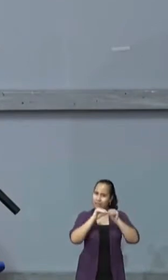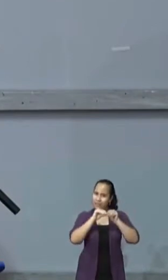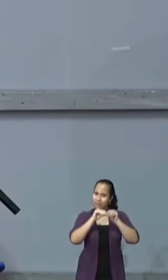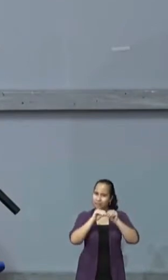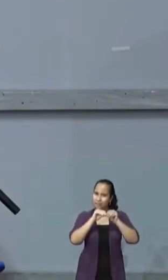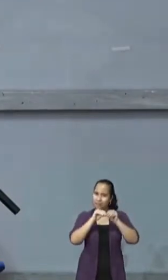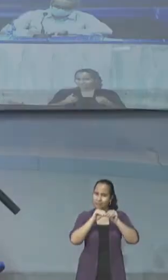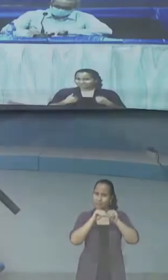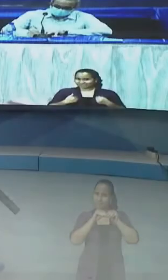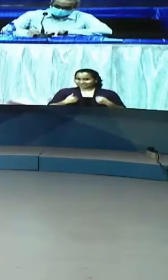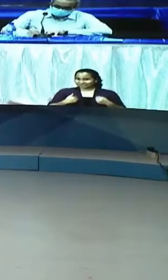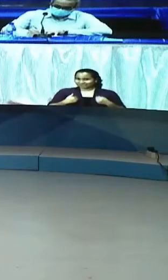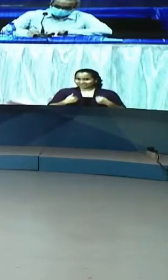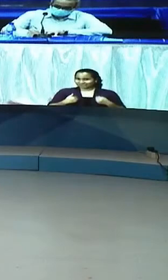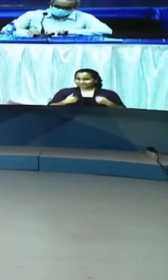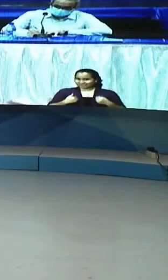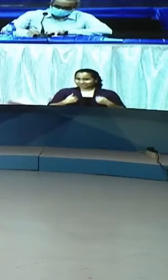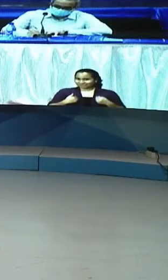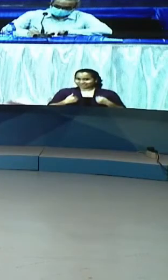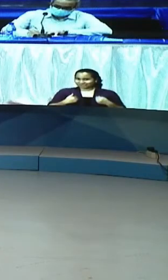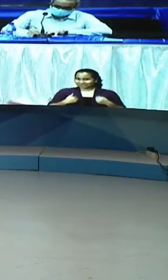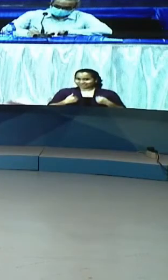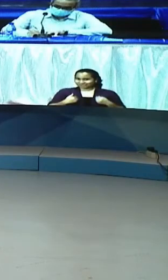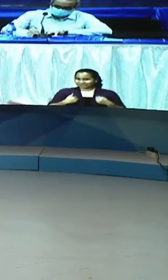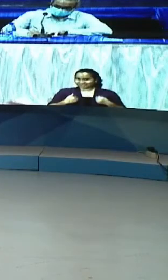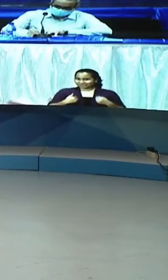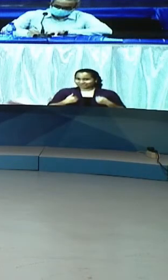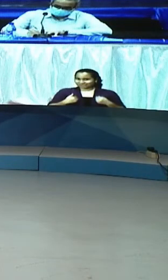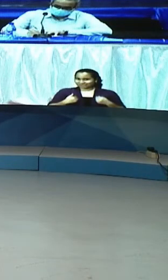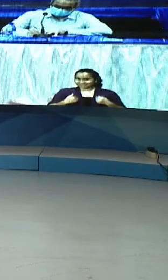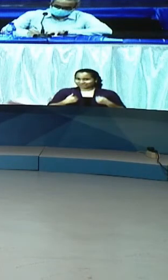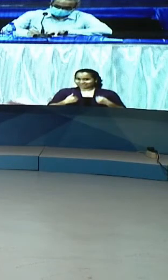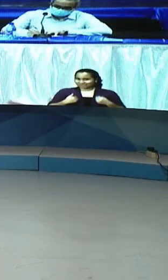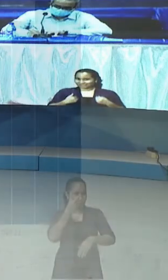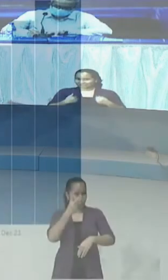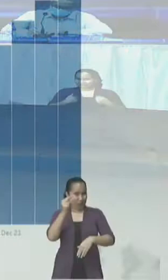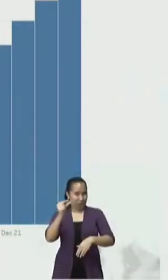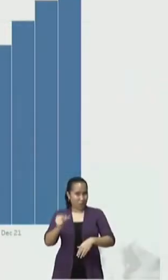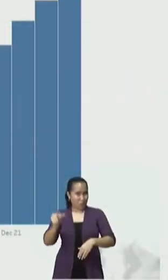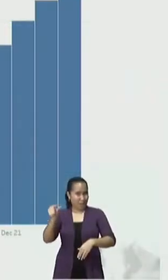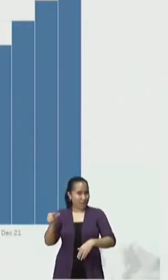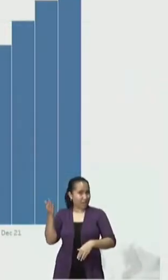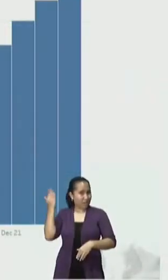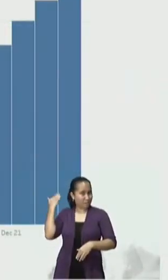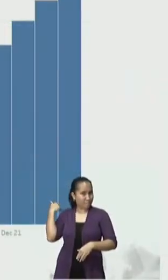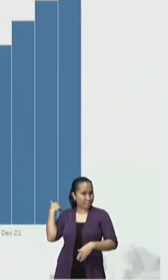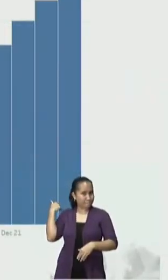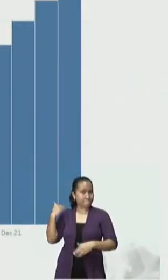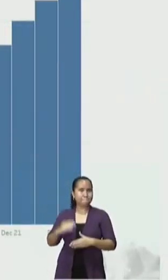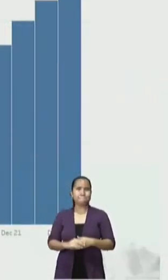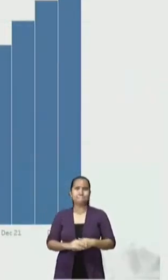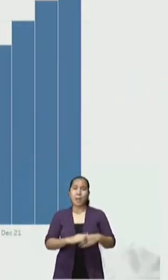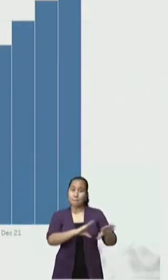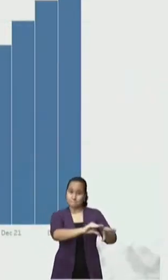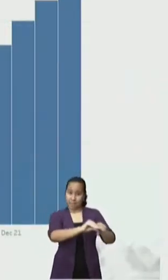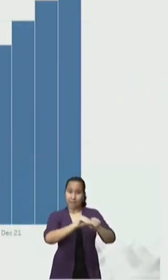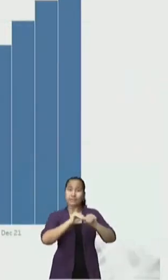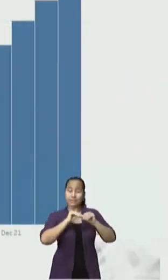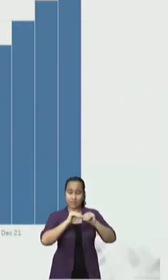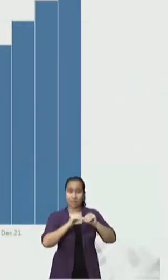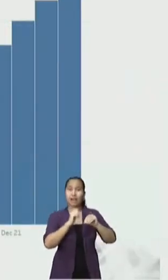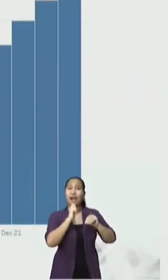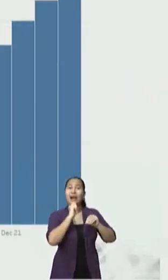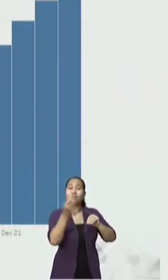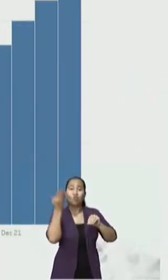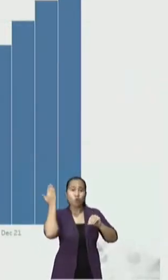enigszins geholpen een explosieve spreiding van het virus te voorkomen. Dan zien we, er waren maatregelen afgekondigd